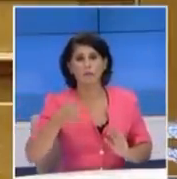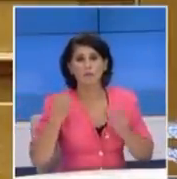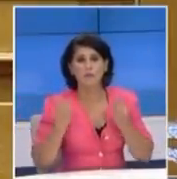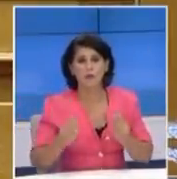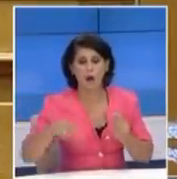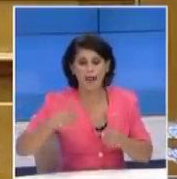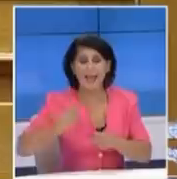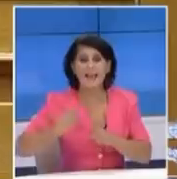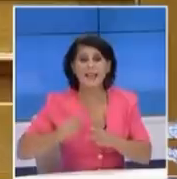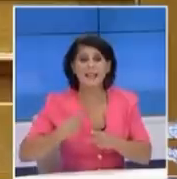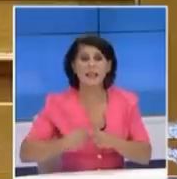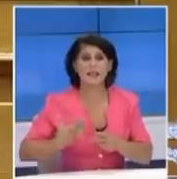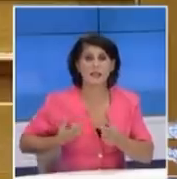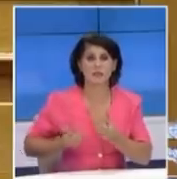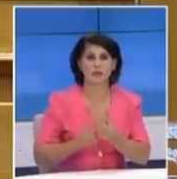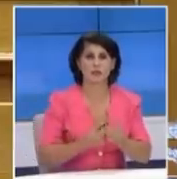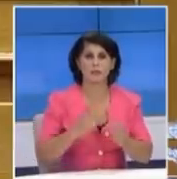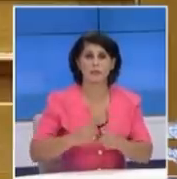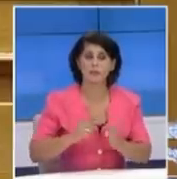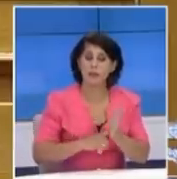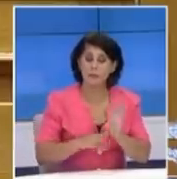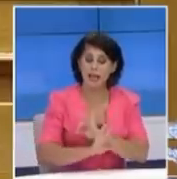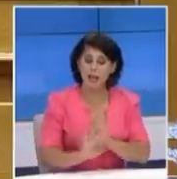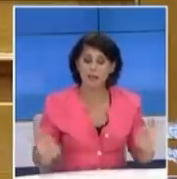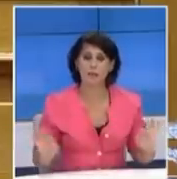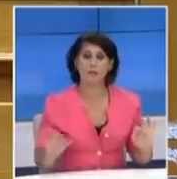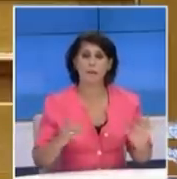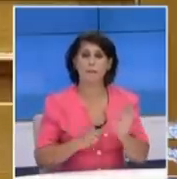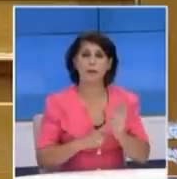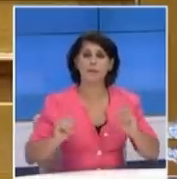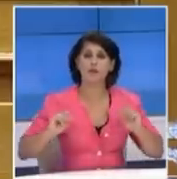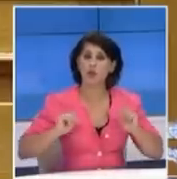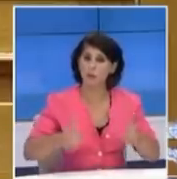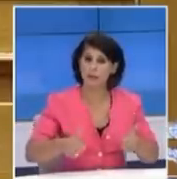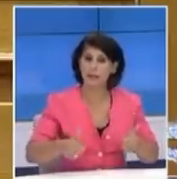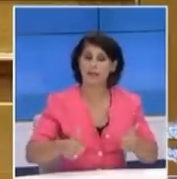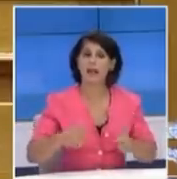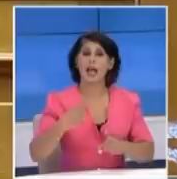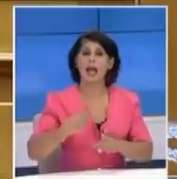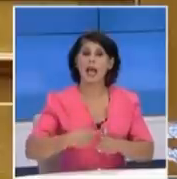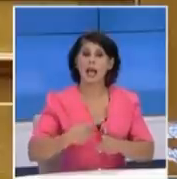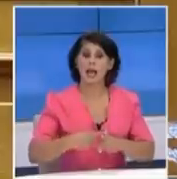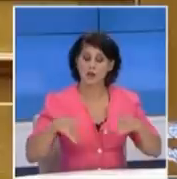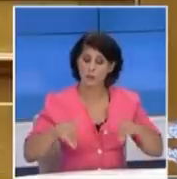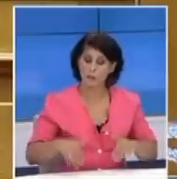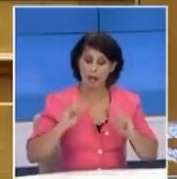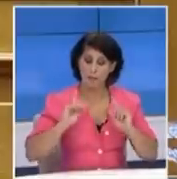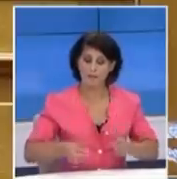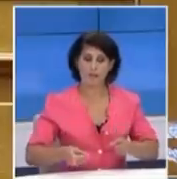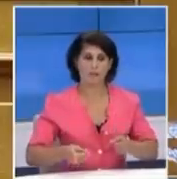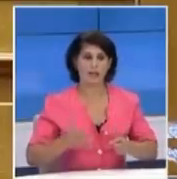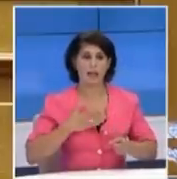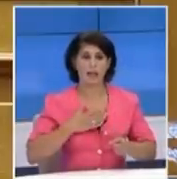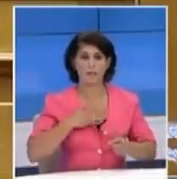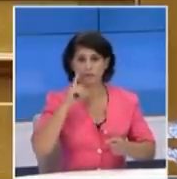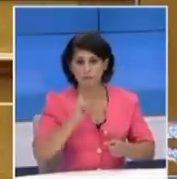ελληνικότερος των Ελλήνων. Αυτή είναι η αλήθεια. Πρέπει να είμαστε έτοιμοι. Πρέπει να είμαστε τολμηροί, ελληνοπρεπείς και αποφασισμένοι.